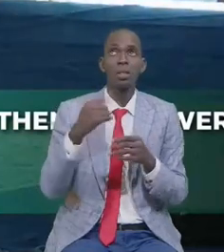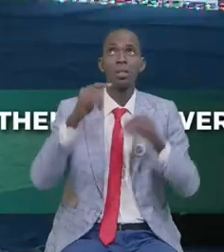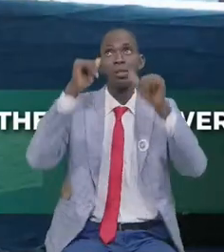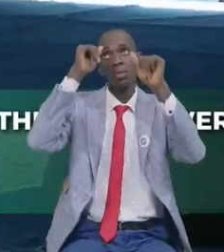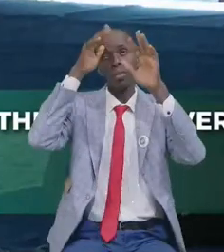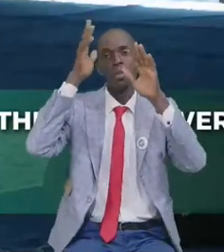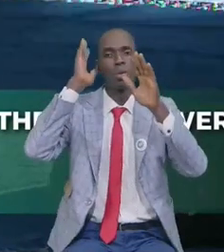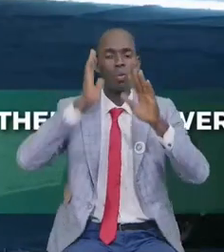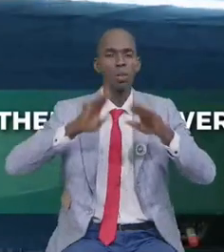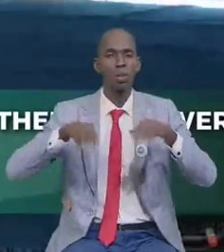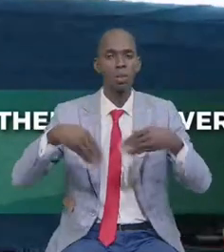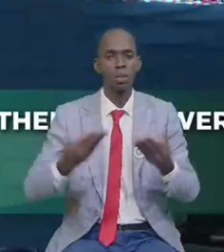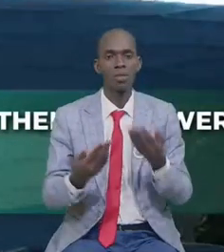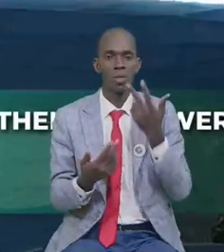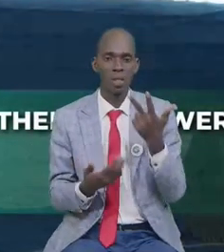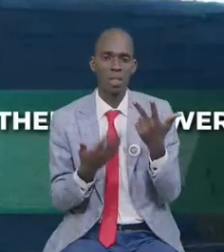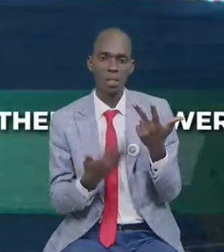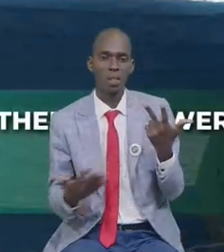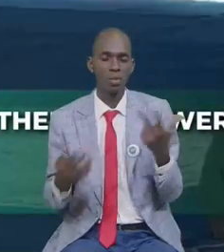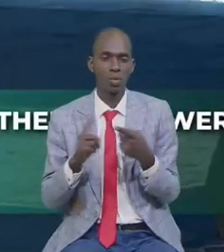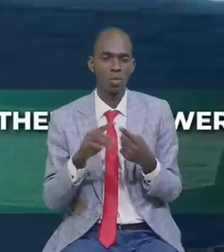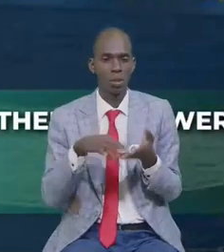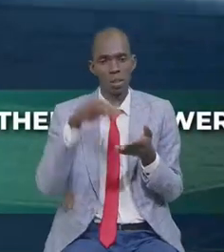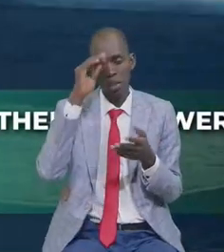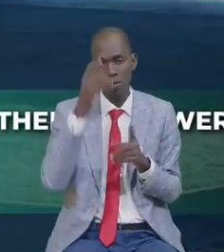Père enverra. Il y a trois éléments à voir ici.